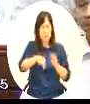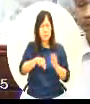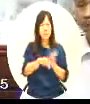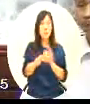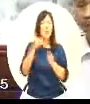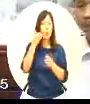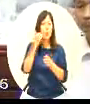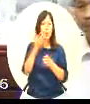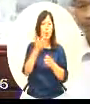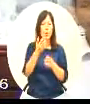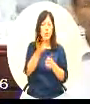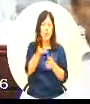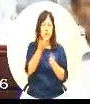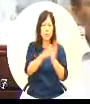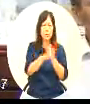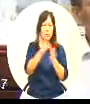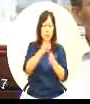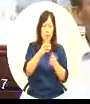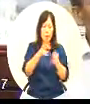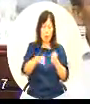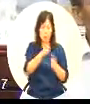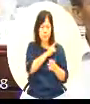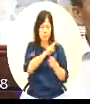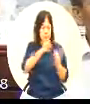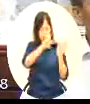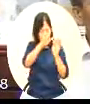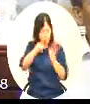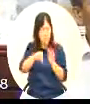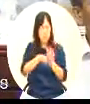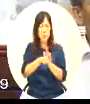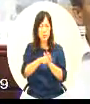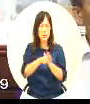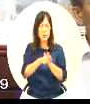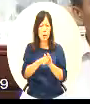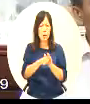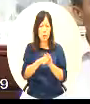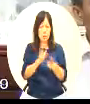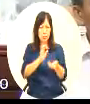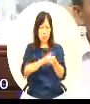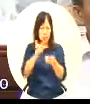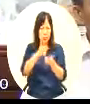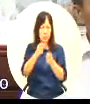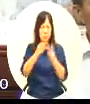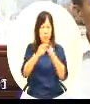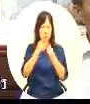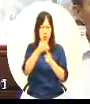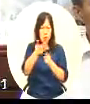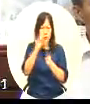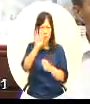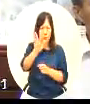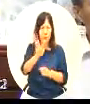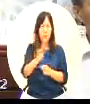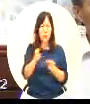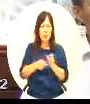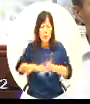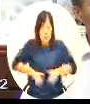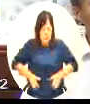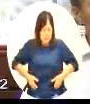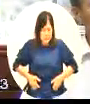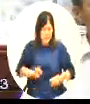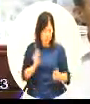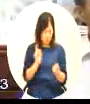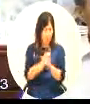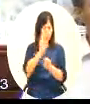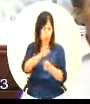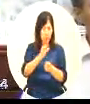没有他本身的状况就已经医疗人员就具有一个就是有一个紧急的应召请的义